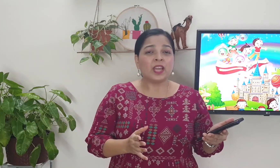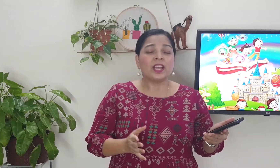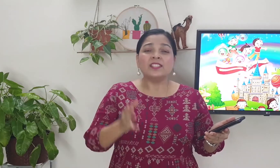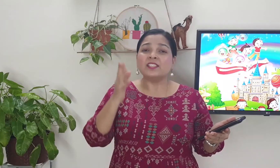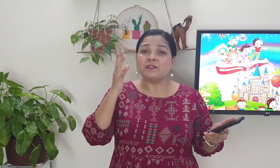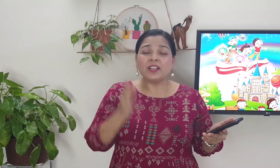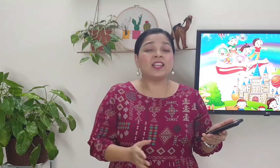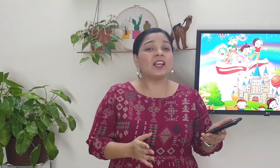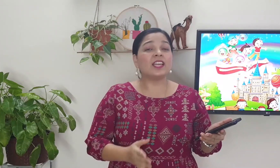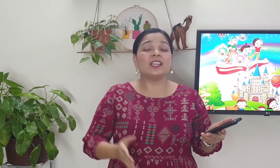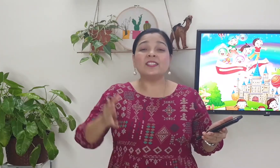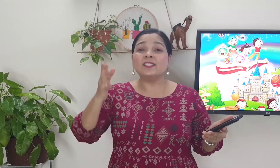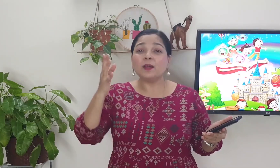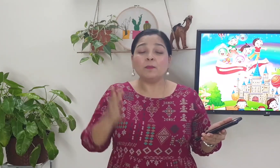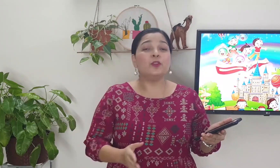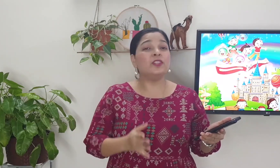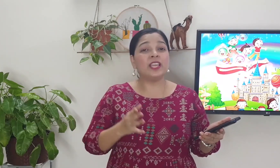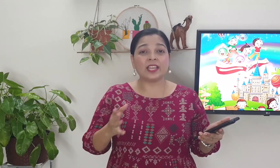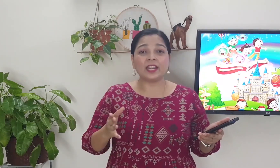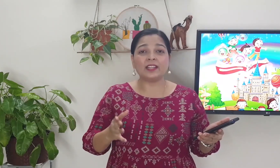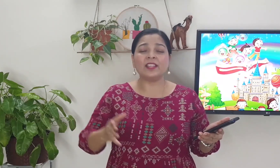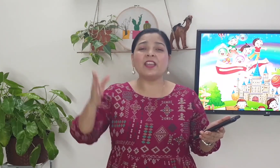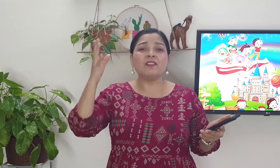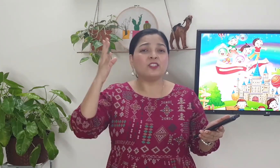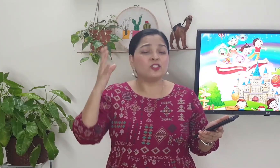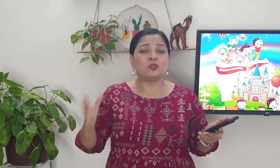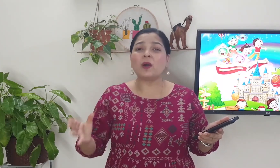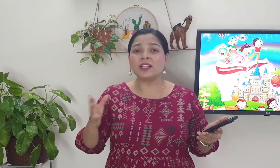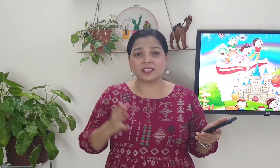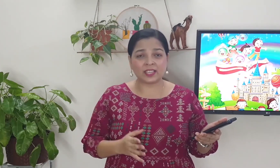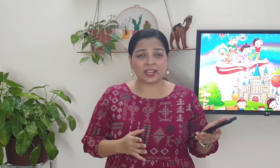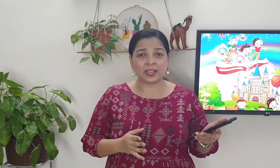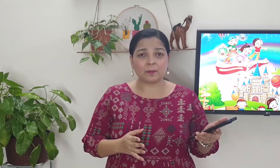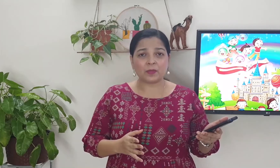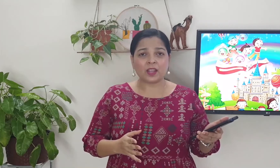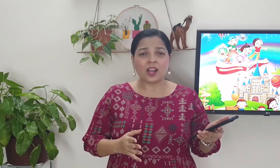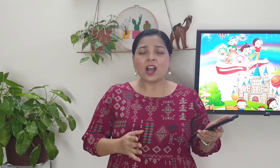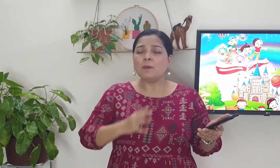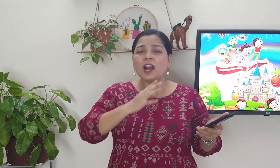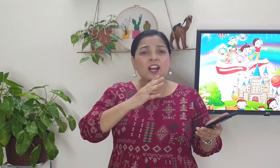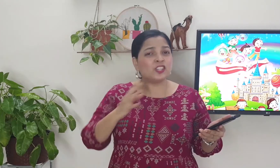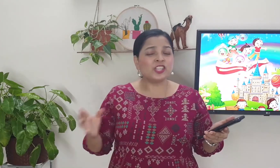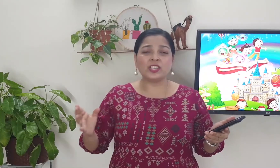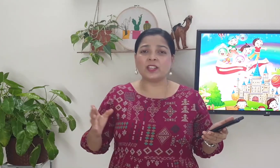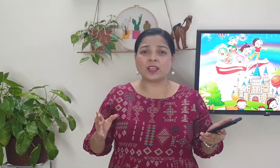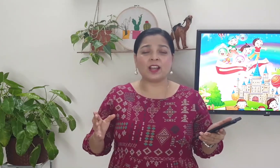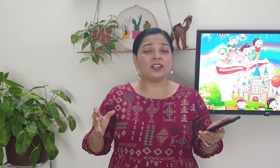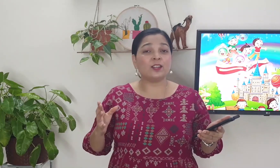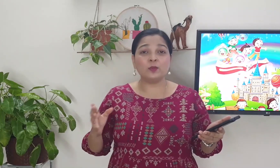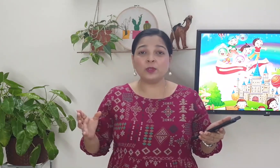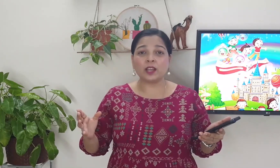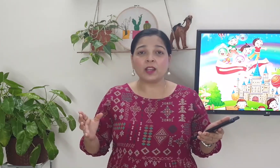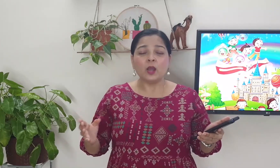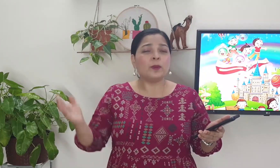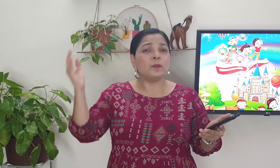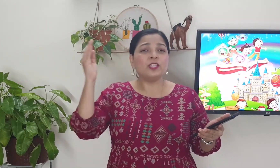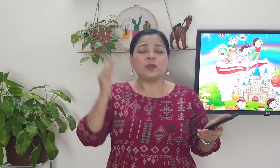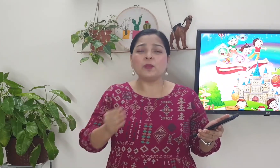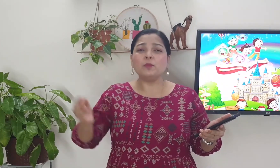महिमेसाठी, सफलतेसाठी, समृद्धीसाठी, देवीय स्वास्थ्यासाठी आशिषित आहोत,